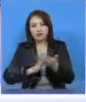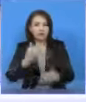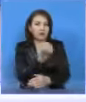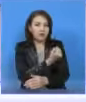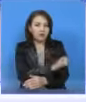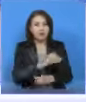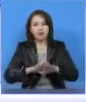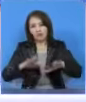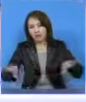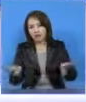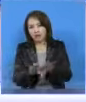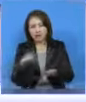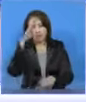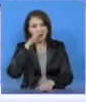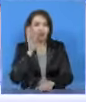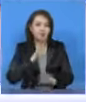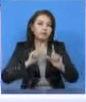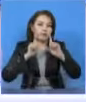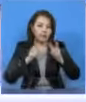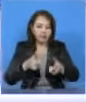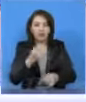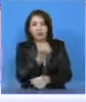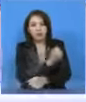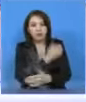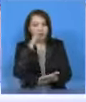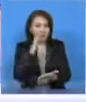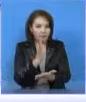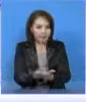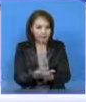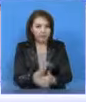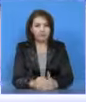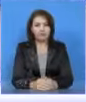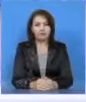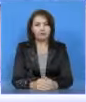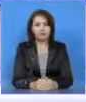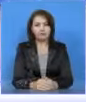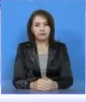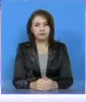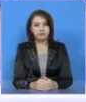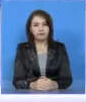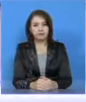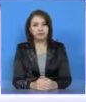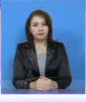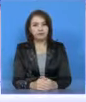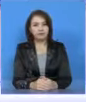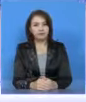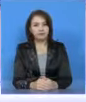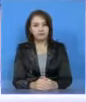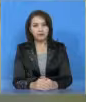бірге балалар арасында да ата-анасының келісімімен екпе алып жатқандар бар. Бұл жөнінде әріптесім Жансая Әбдікәрім толығырақ